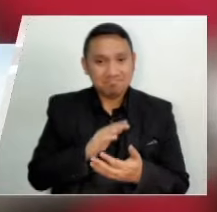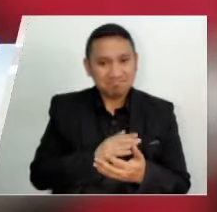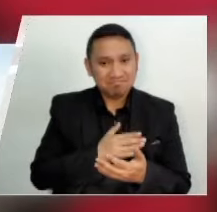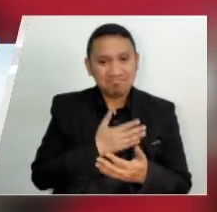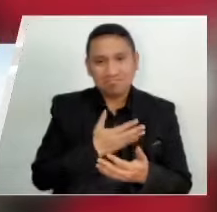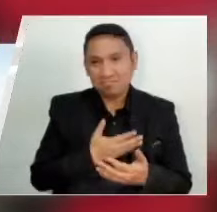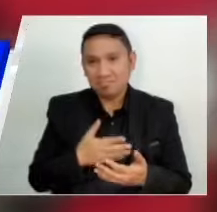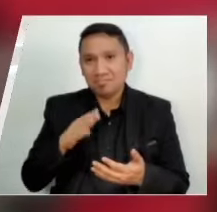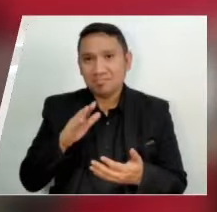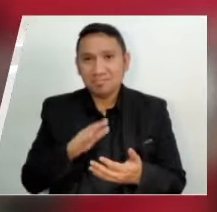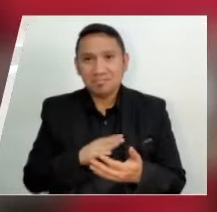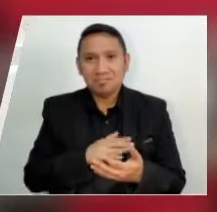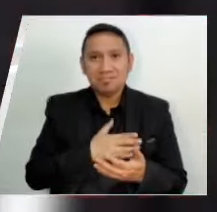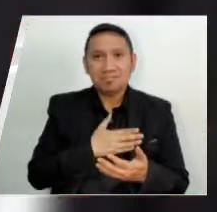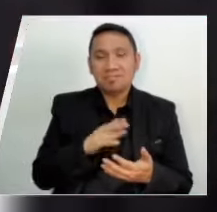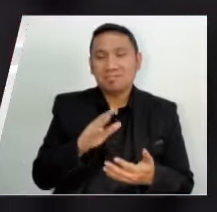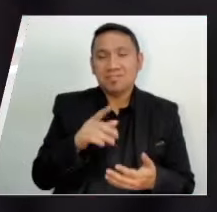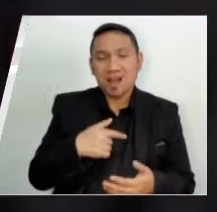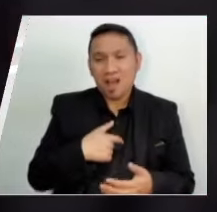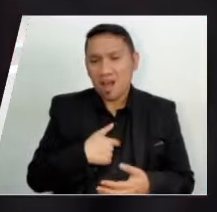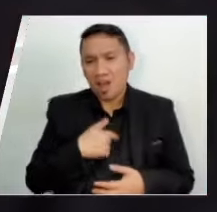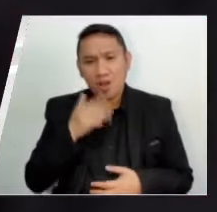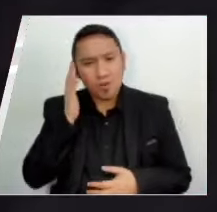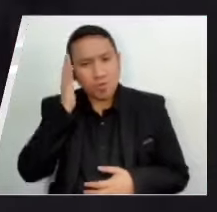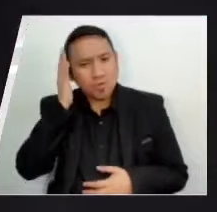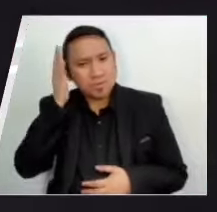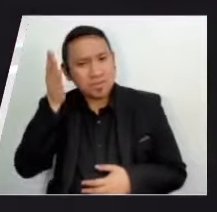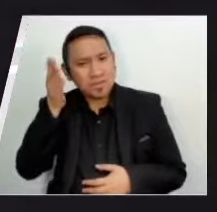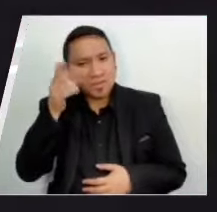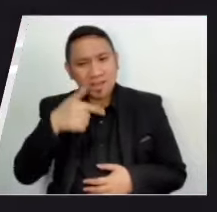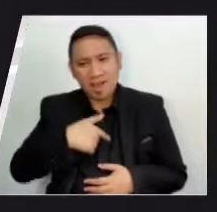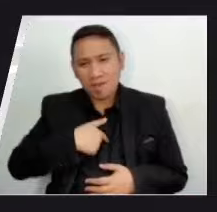I will be your